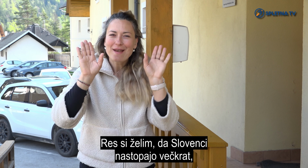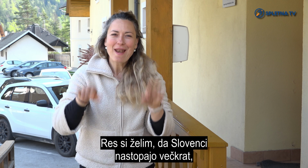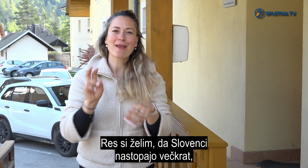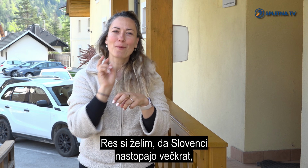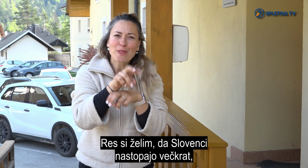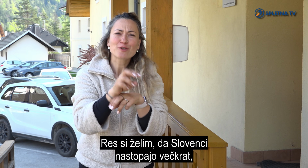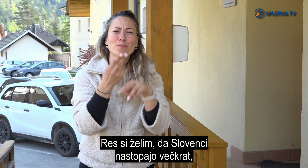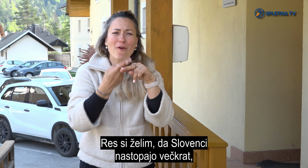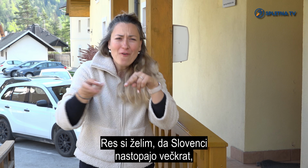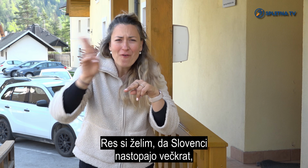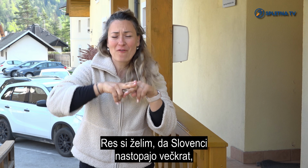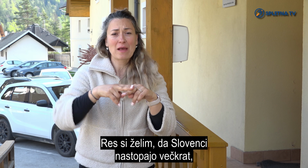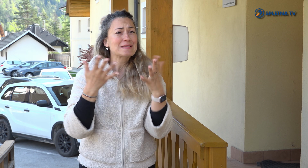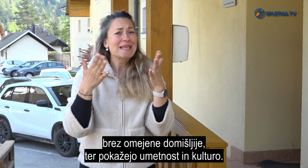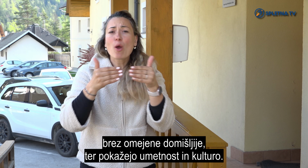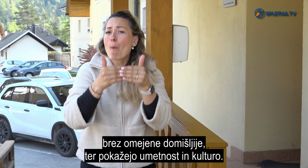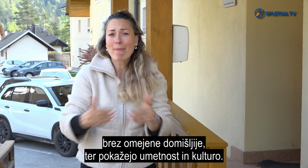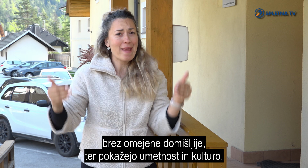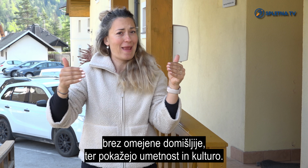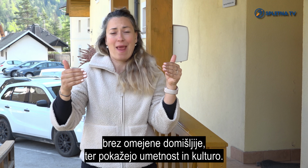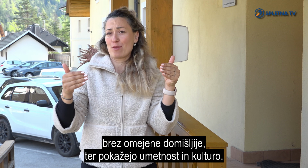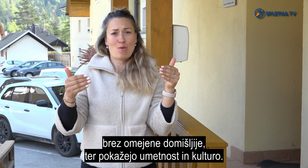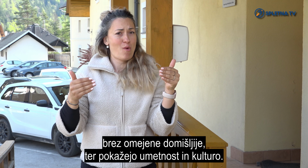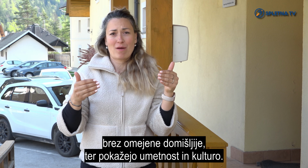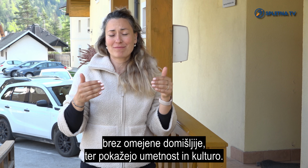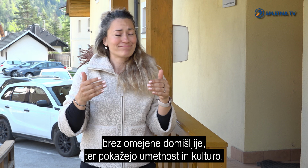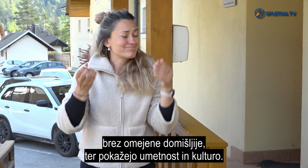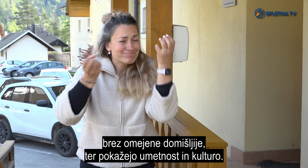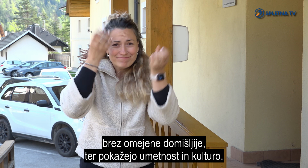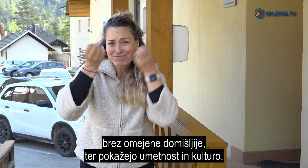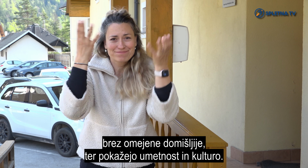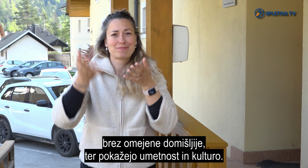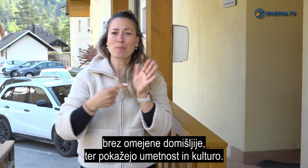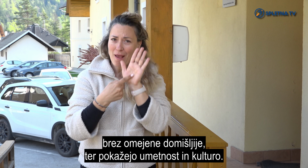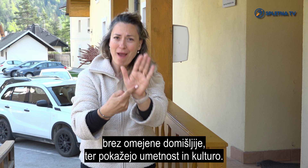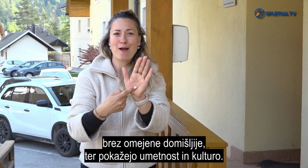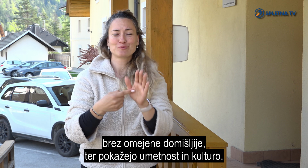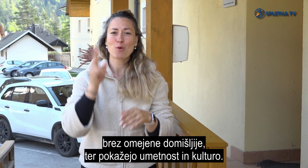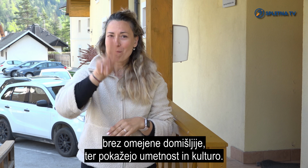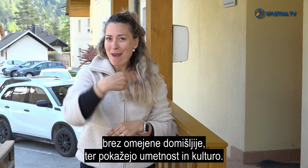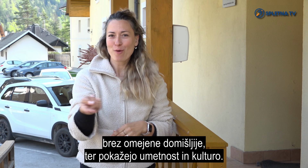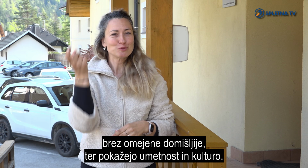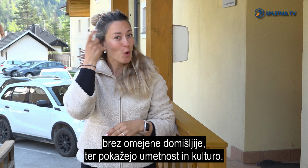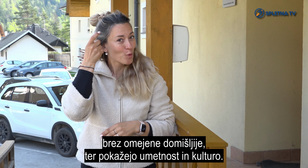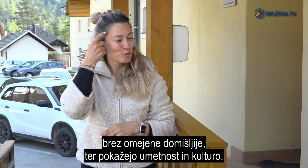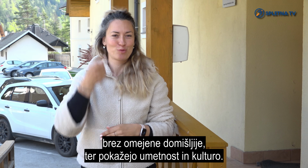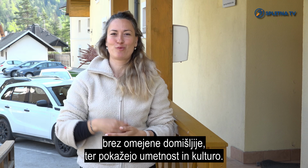Slovenci nastopajo večkrat, brez omejene domišljije, ter pokažejo umetnost in kulturo.